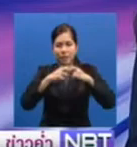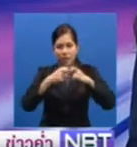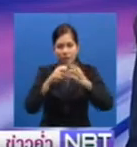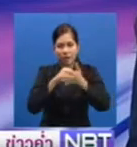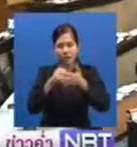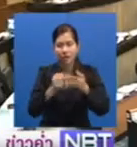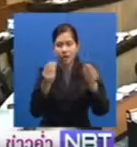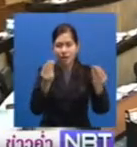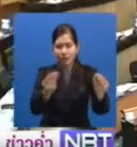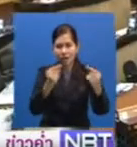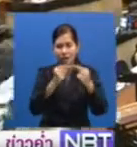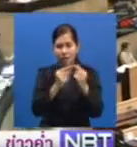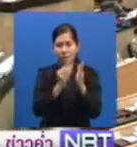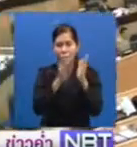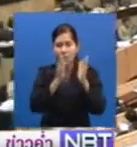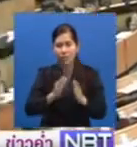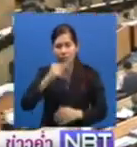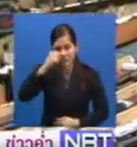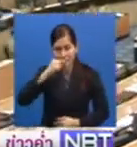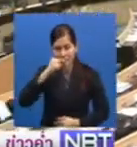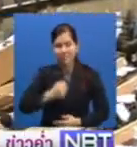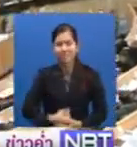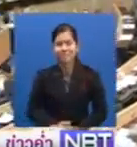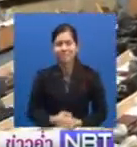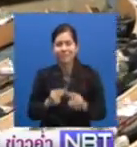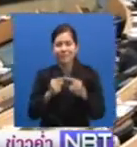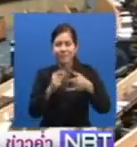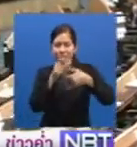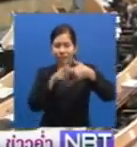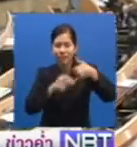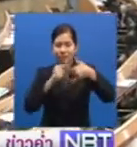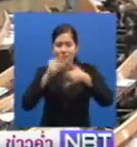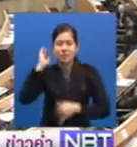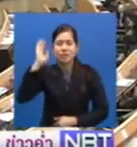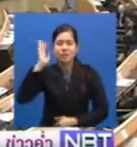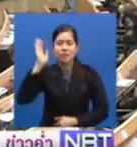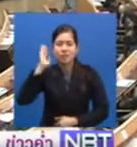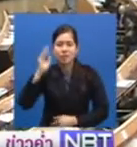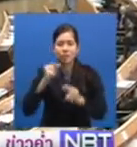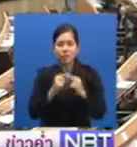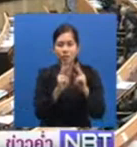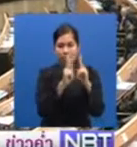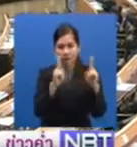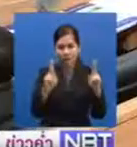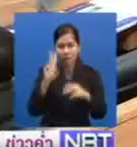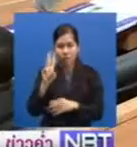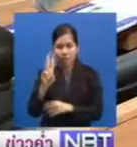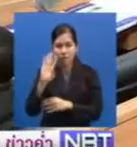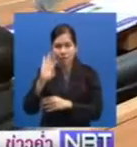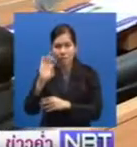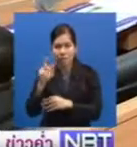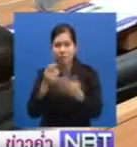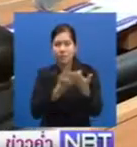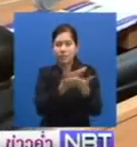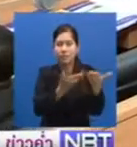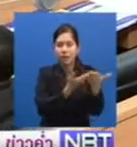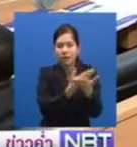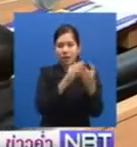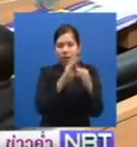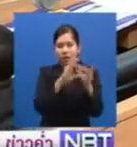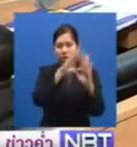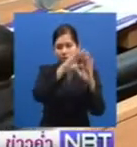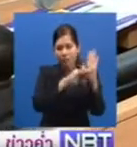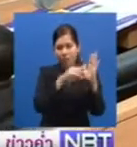พลโทชาตอุดมที่ทัดศิริโฆษกคณะกรรมาธิการวิสามัญพิจารณาร่างพระราชบัญญัติงบประมาณราย